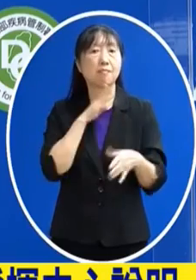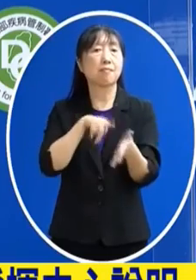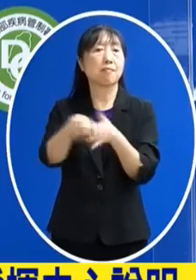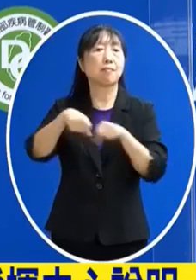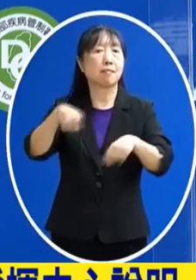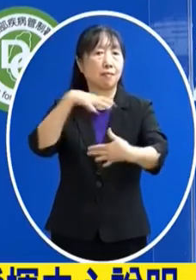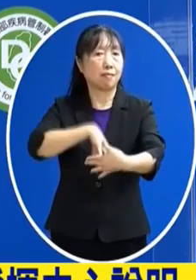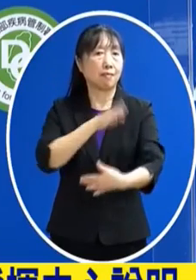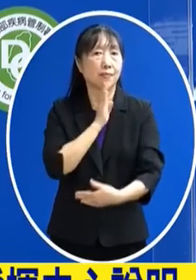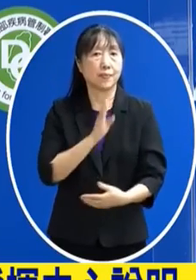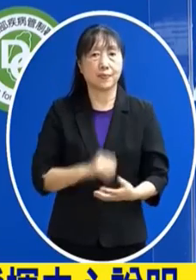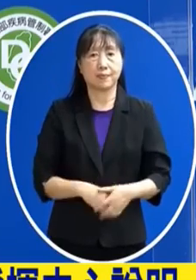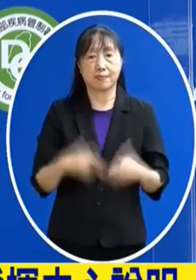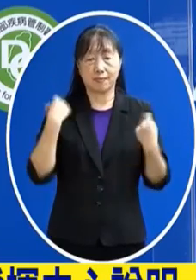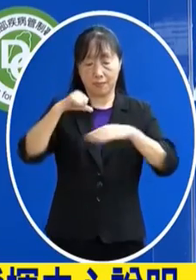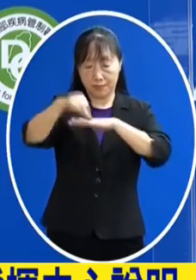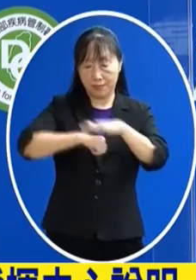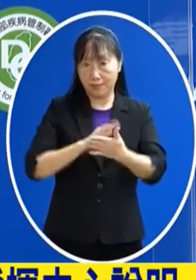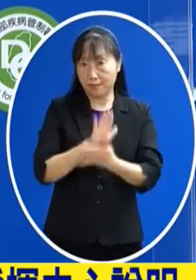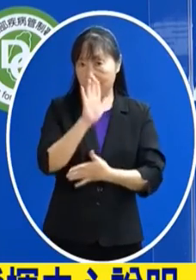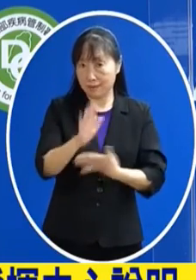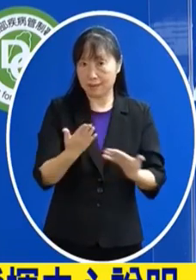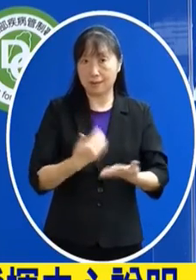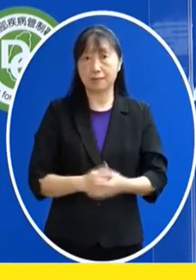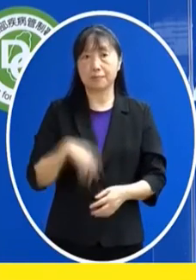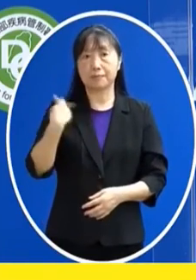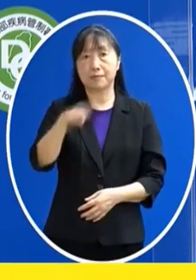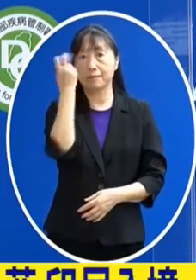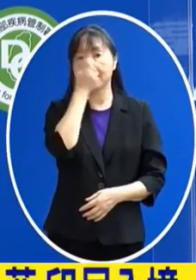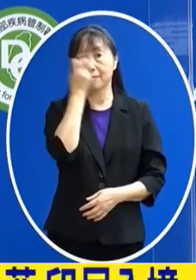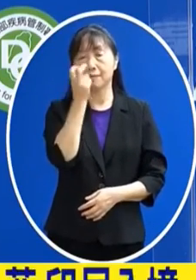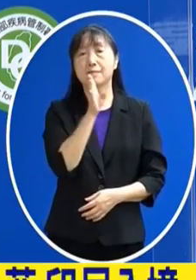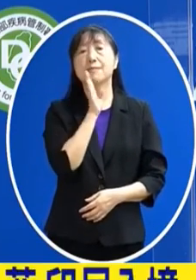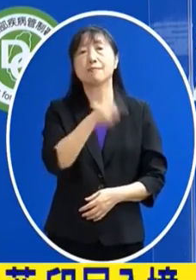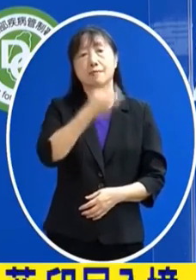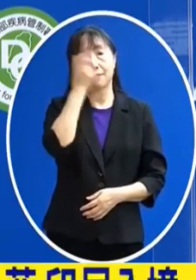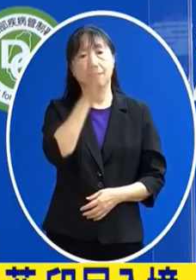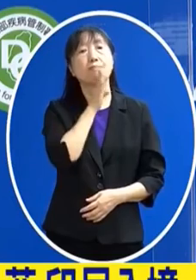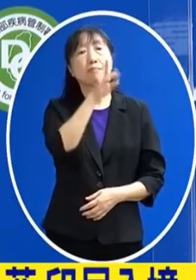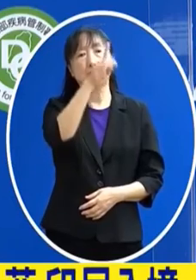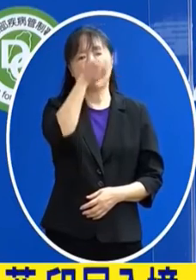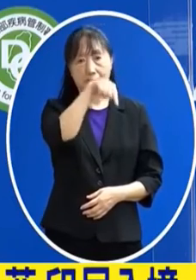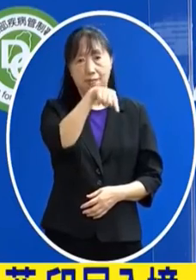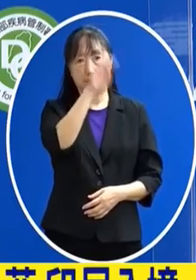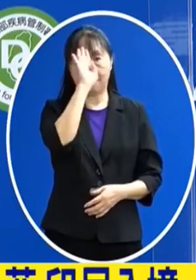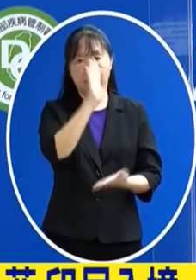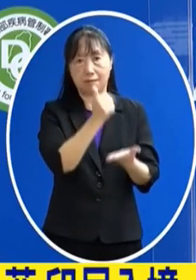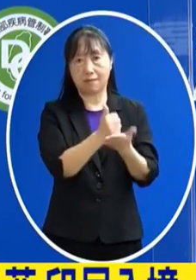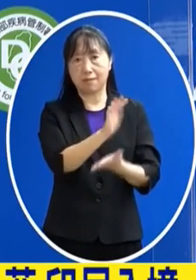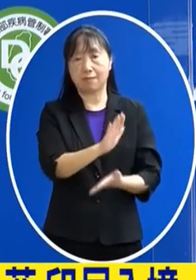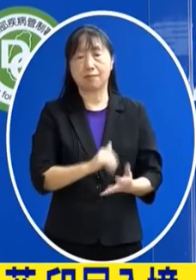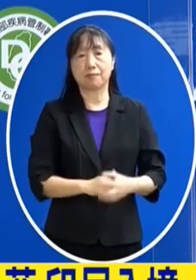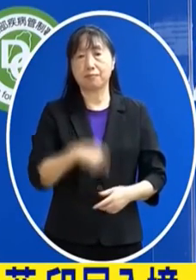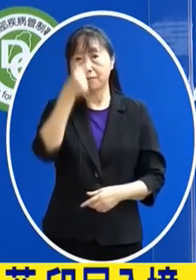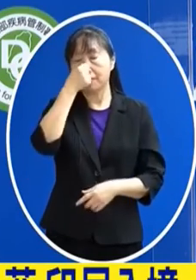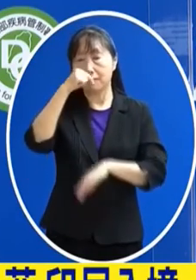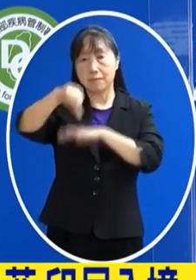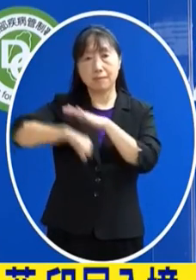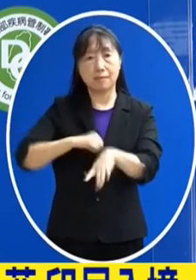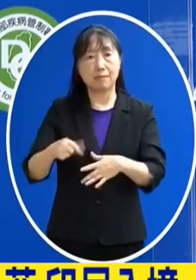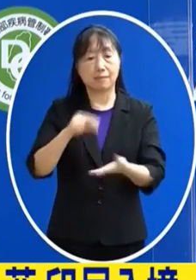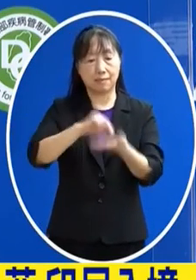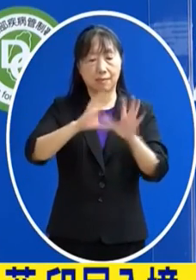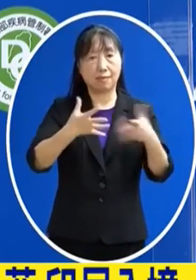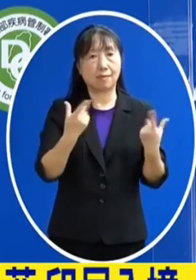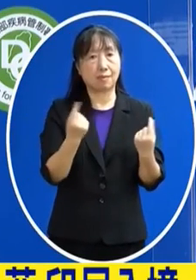面，所以都是在入境之后哈，那就检验哈出来是阳性。那另外从菲律宾进来跟印尼